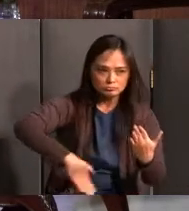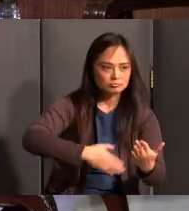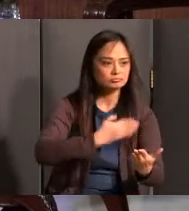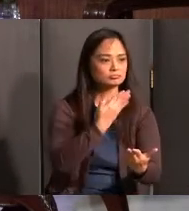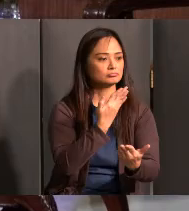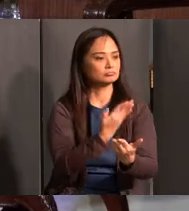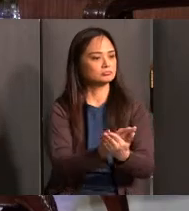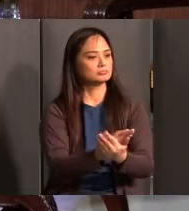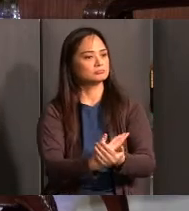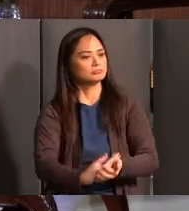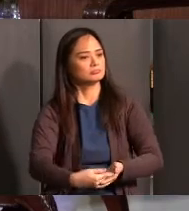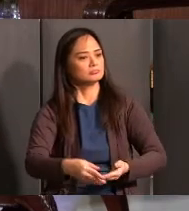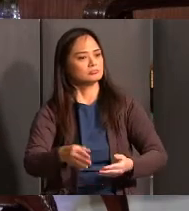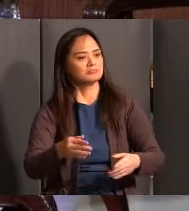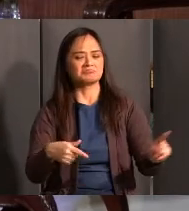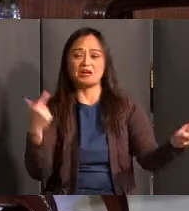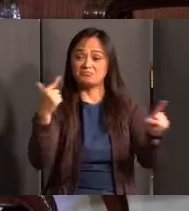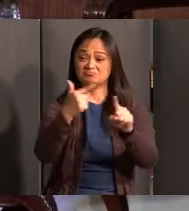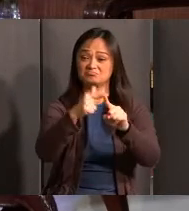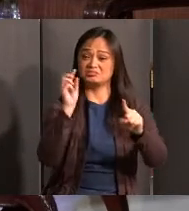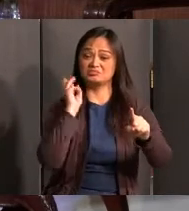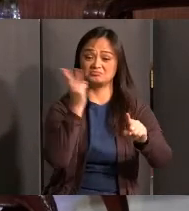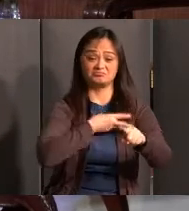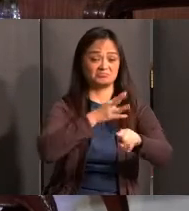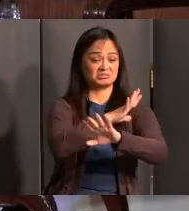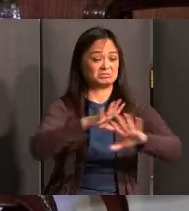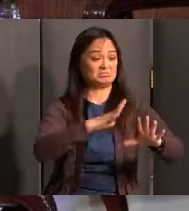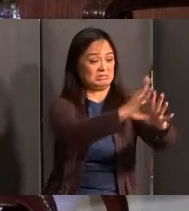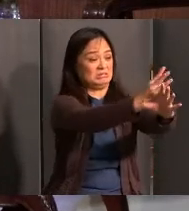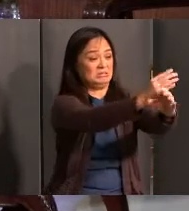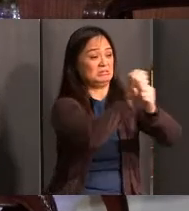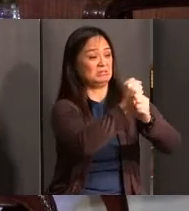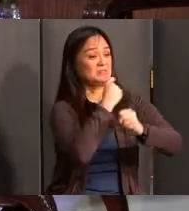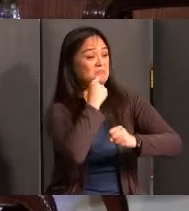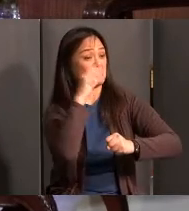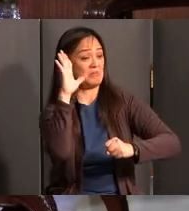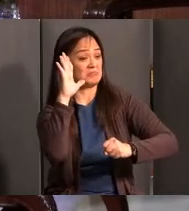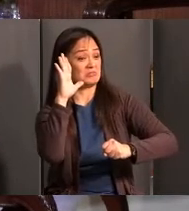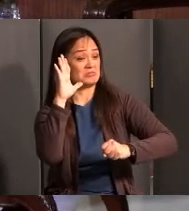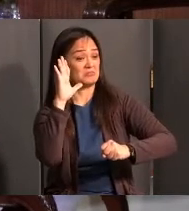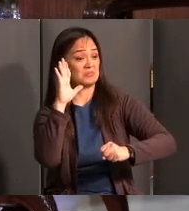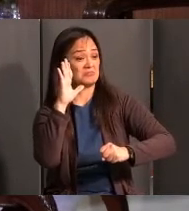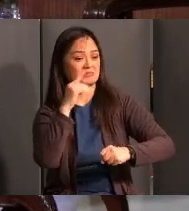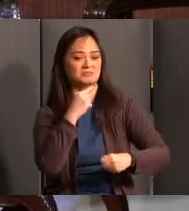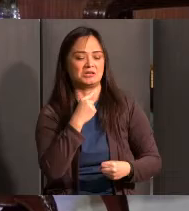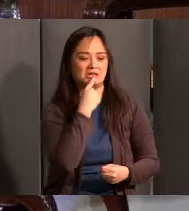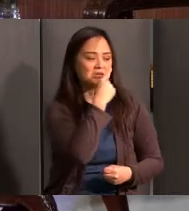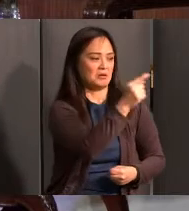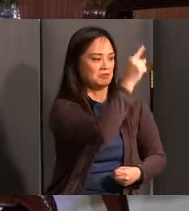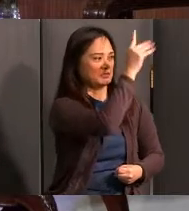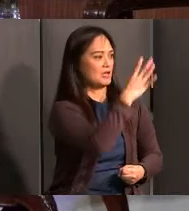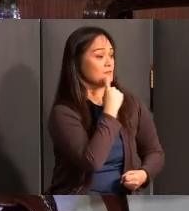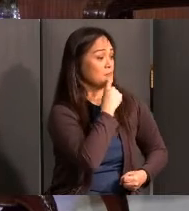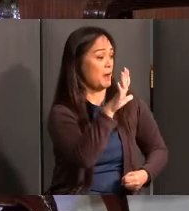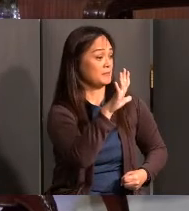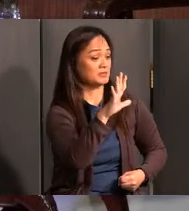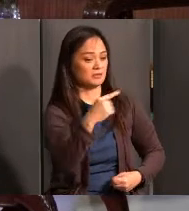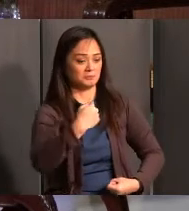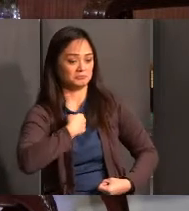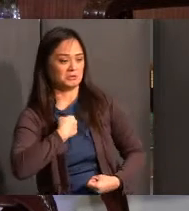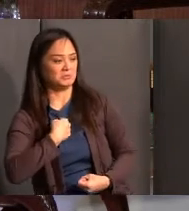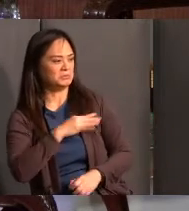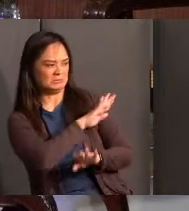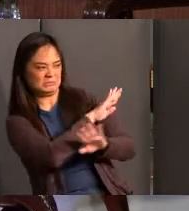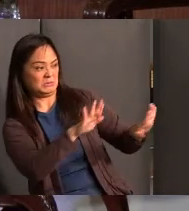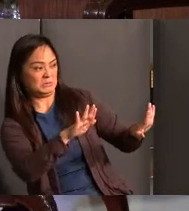Hanggat hindi natin kinakapitan ang pangako ng Panginoon, hindi mo malalasap na ang pangakong yan